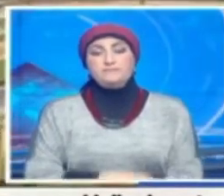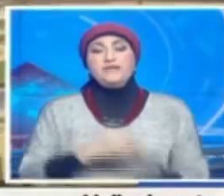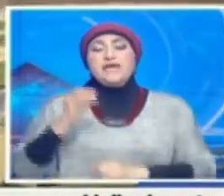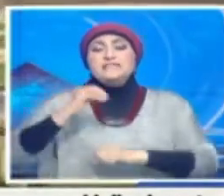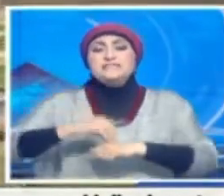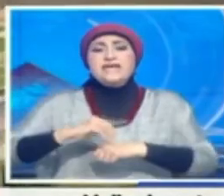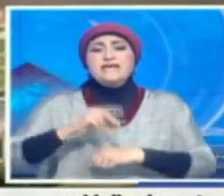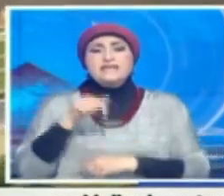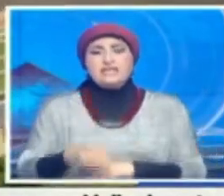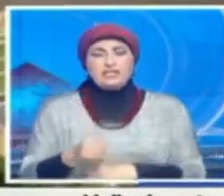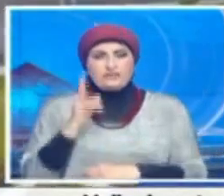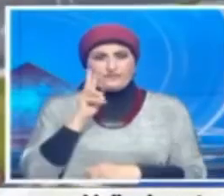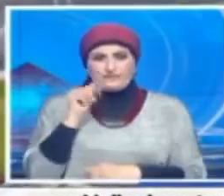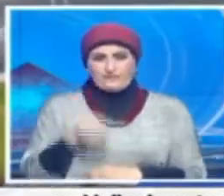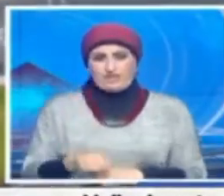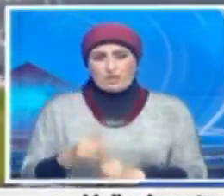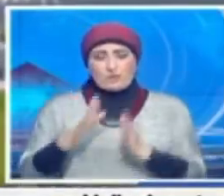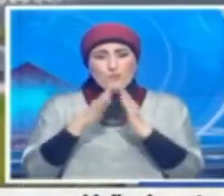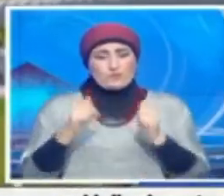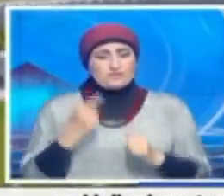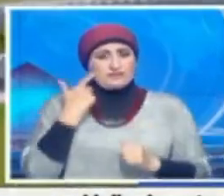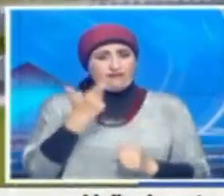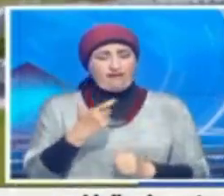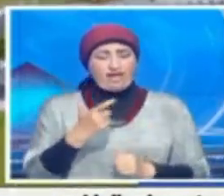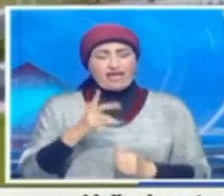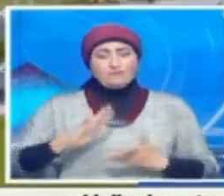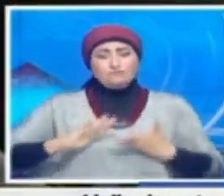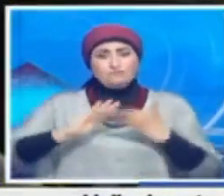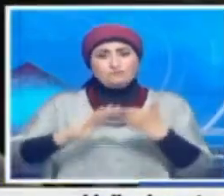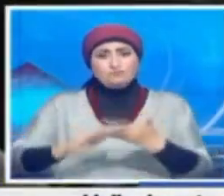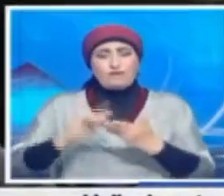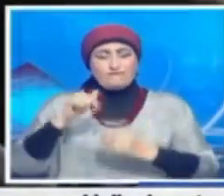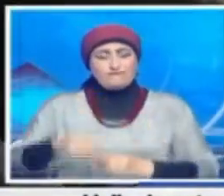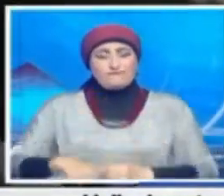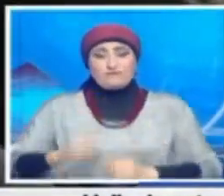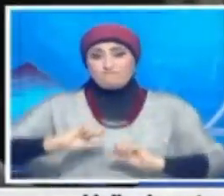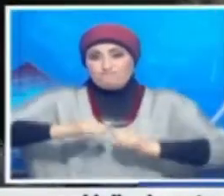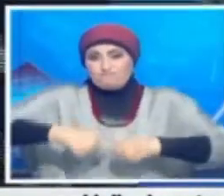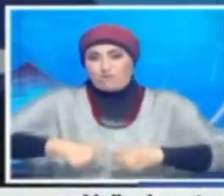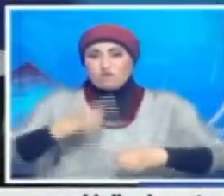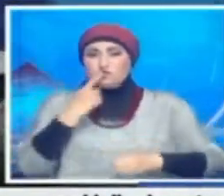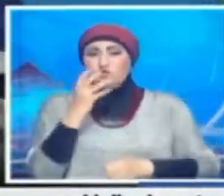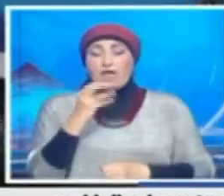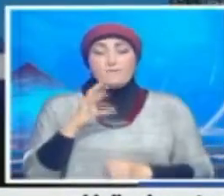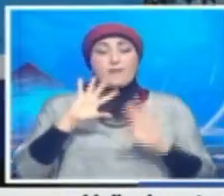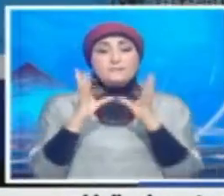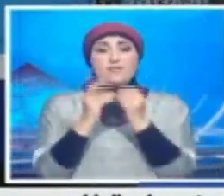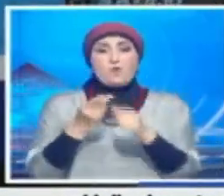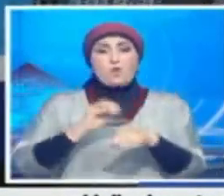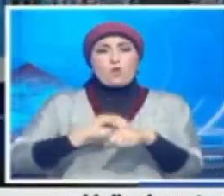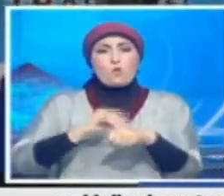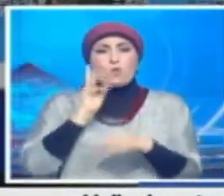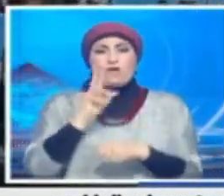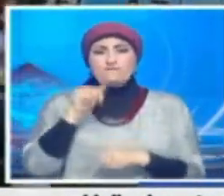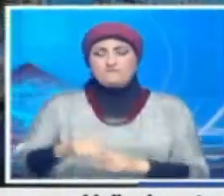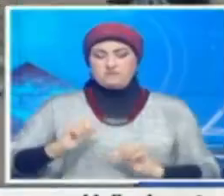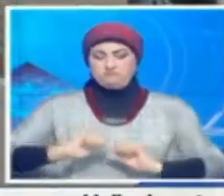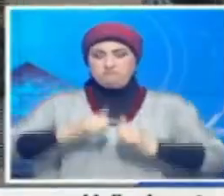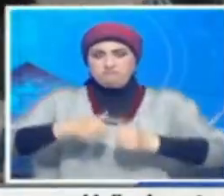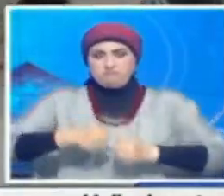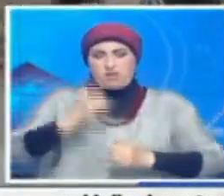تأكيدا على الريادة المصرية في تعزيز دور الشباب محليا وإقليميا ودوليا وتمكينهم من المناصب